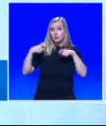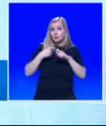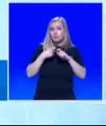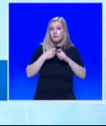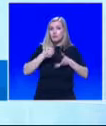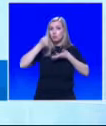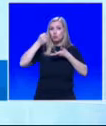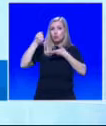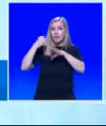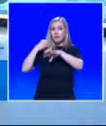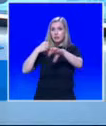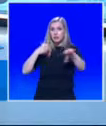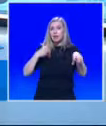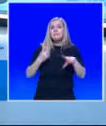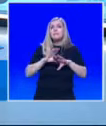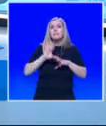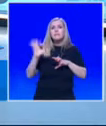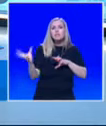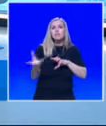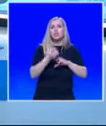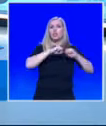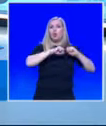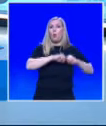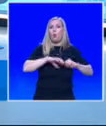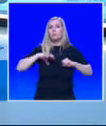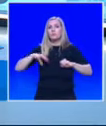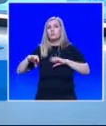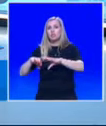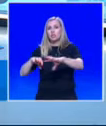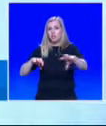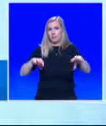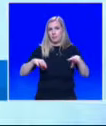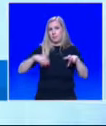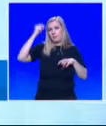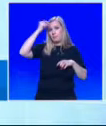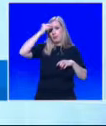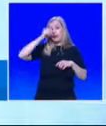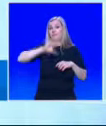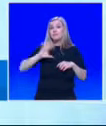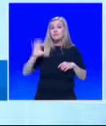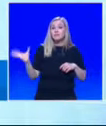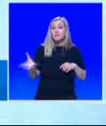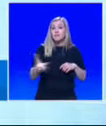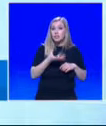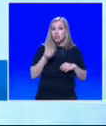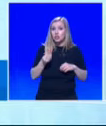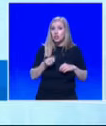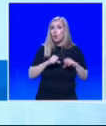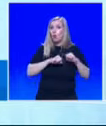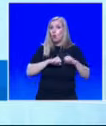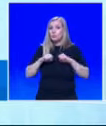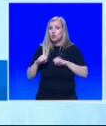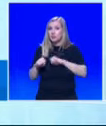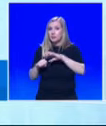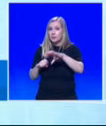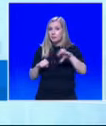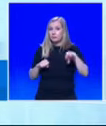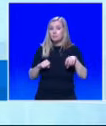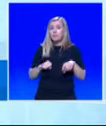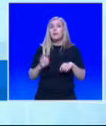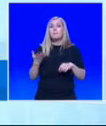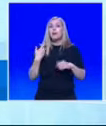всички общини, не само общините на Продължаваме промяната, Демократична България, които спечелихме след изборите, всички